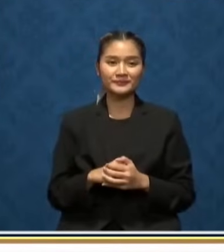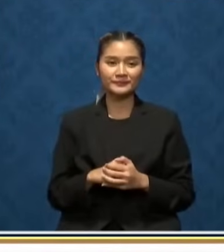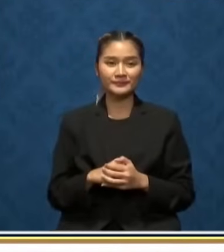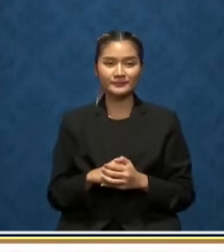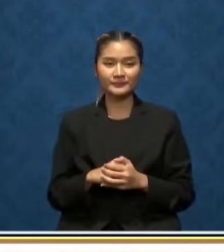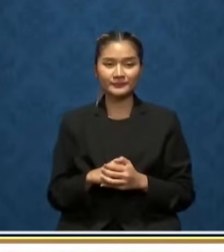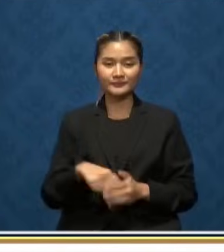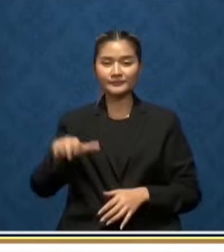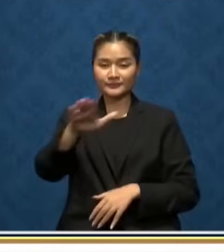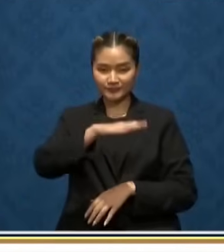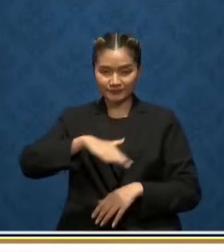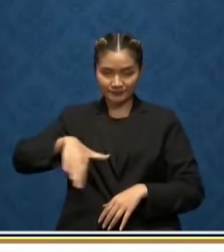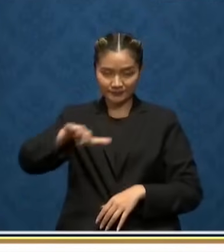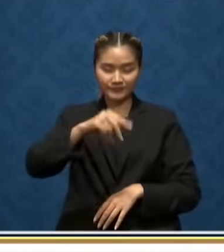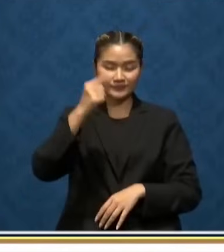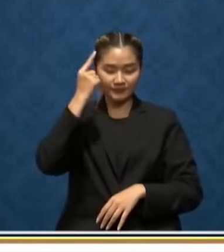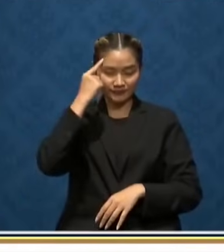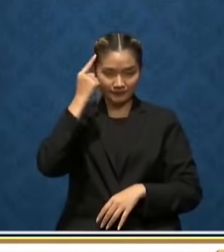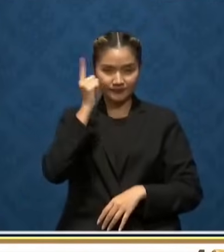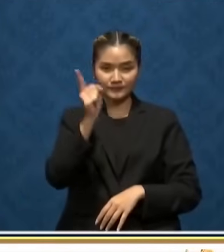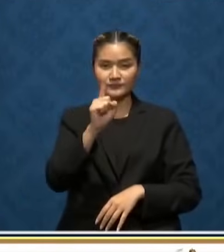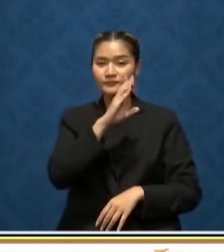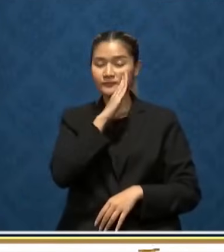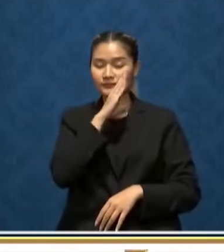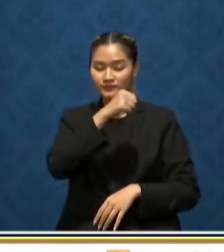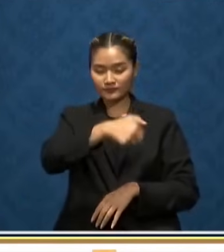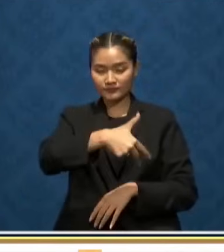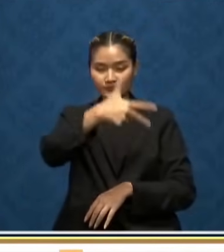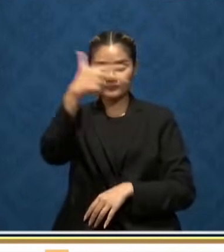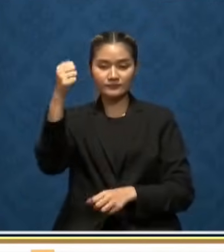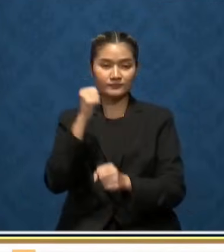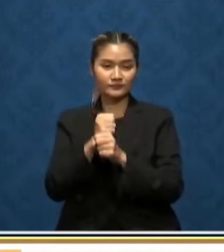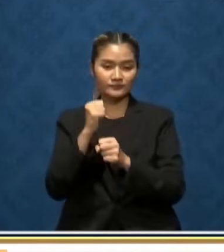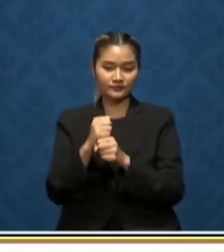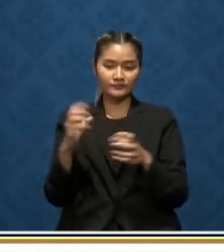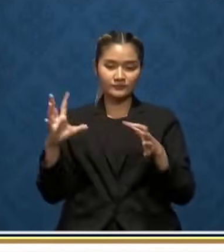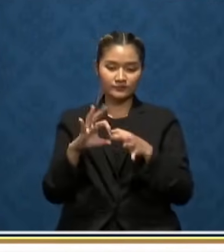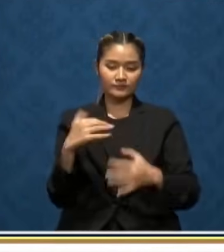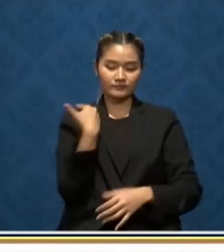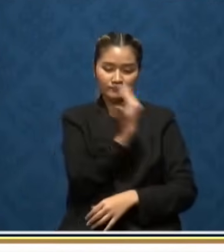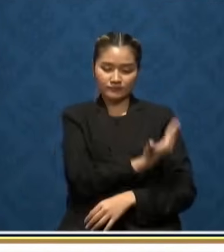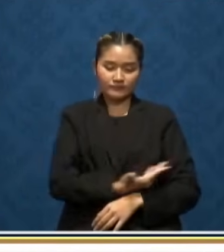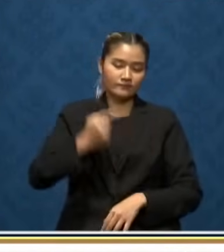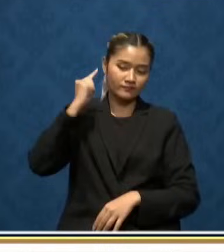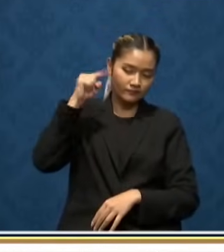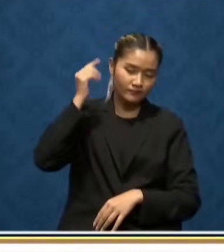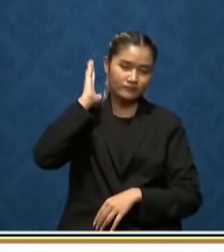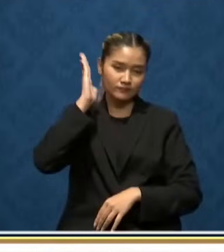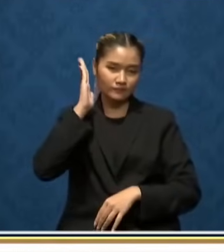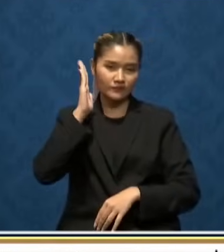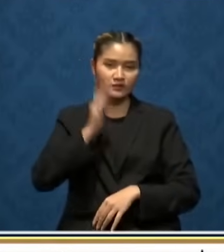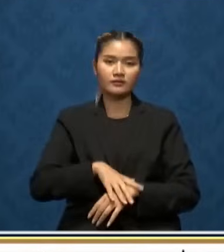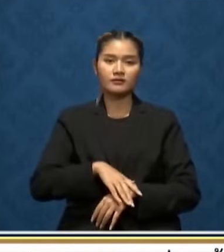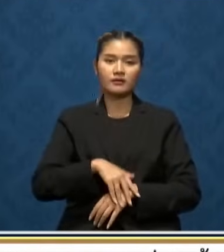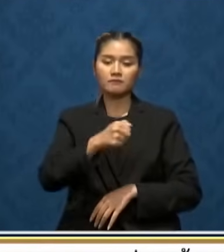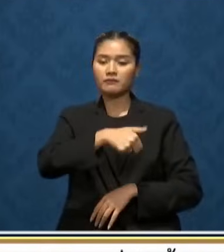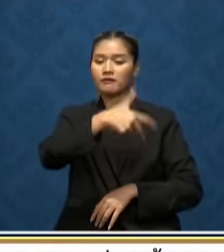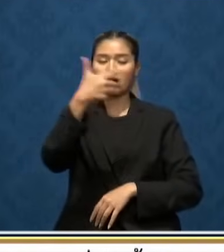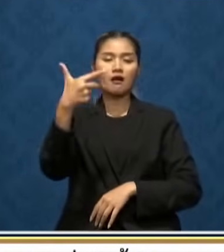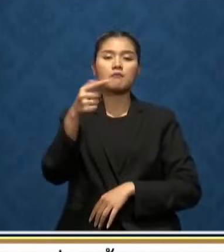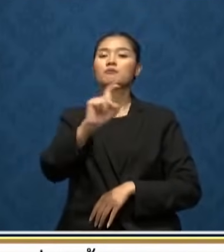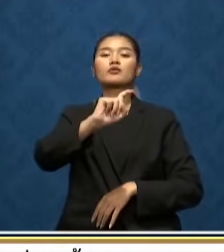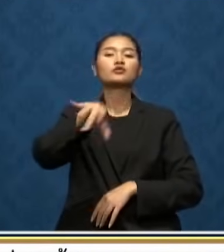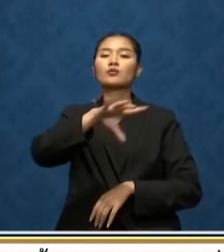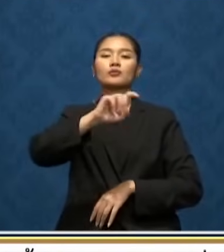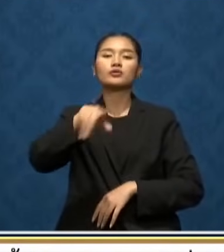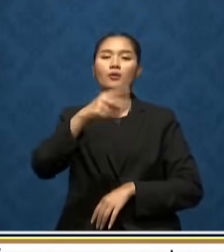ายก็คงจะรู้ว่าถ้าไทย PBS เป็นอย่างนั้นก็ไม่ต้องมีไทย PBS เพราะก็ไปดูที่อื่นก็ได้เพราะเข